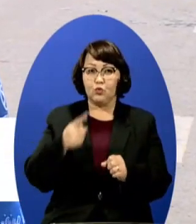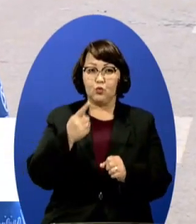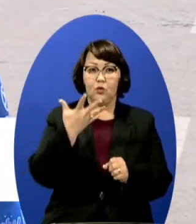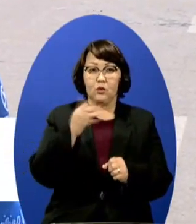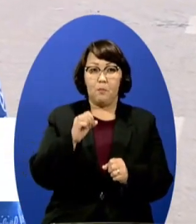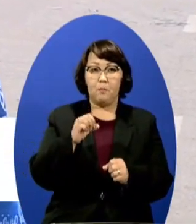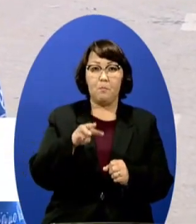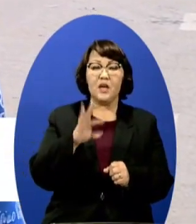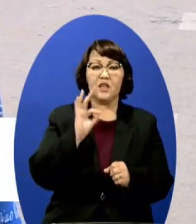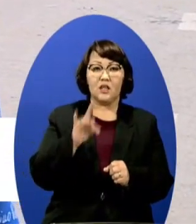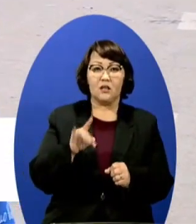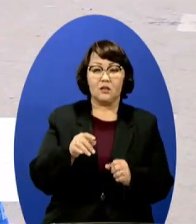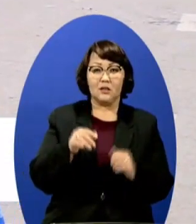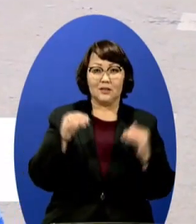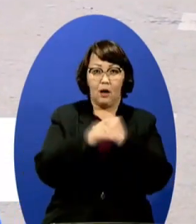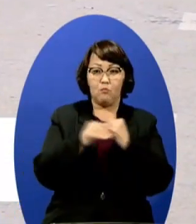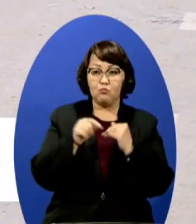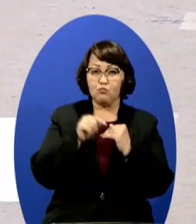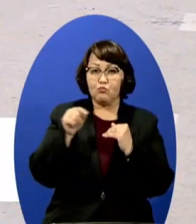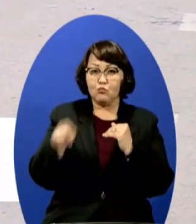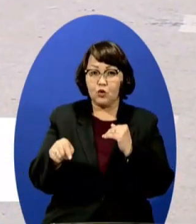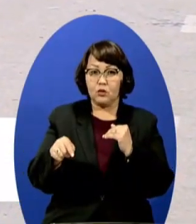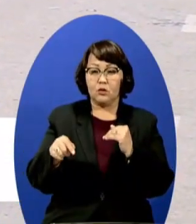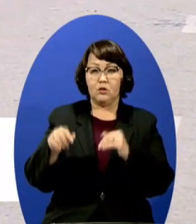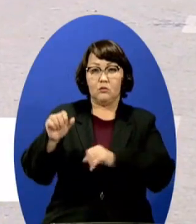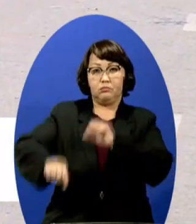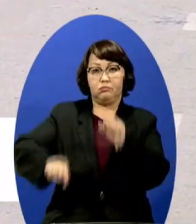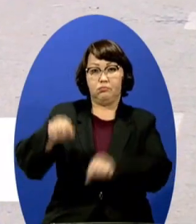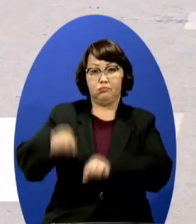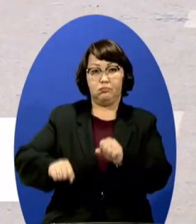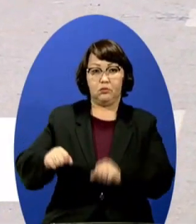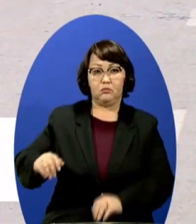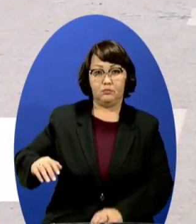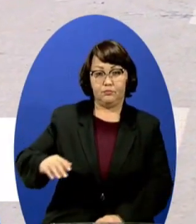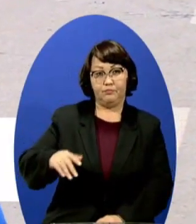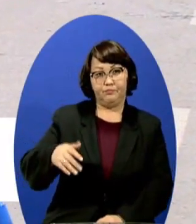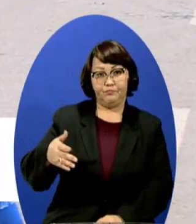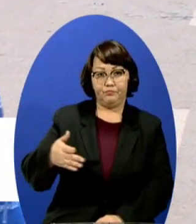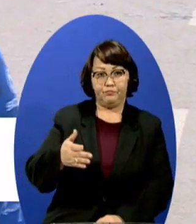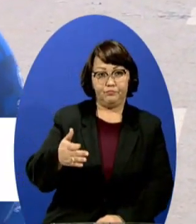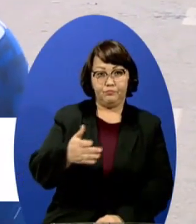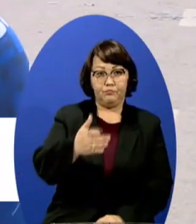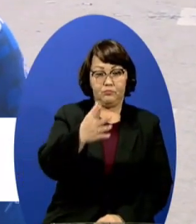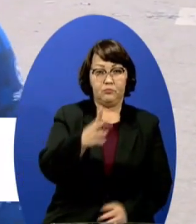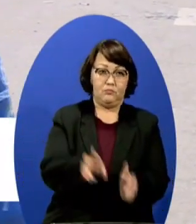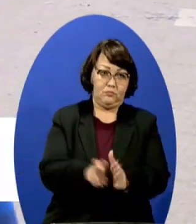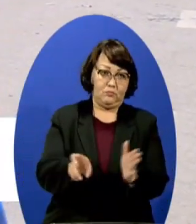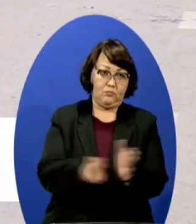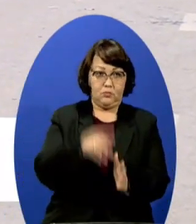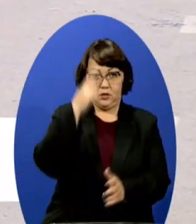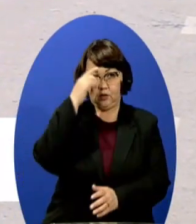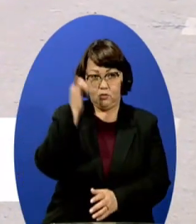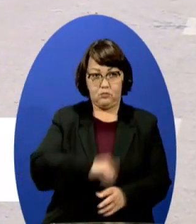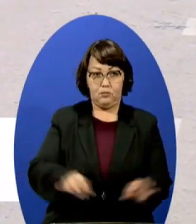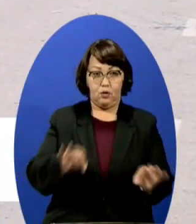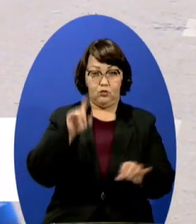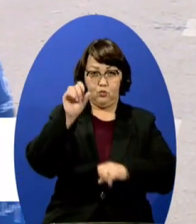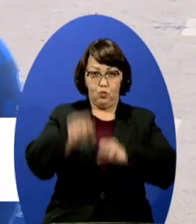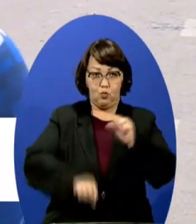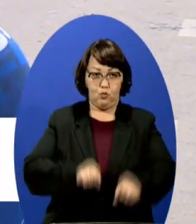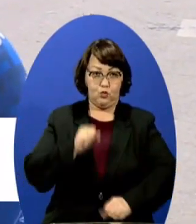м хэртэ ингээд замын хажуудалт байдаг тийм замуудтай. Тэгээ манай Монголд бол ерөөсөө хараахан тийм замууд баригтаагүй. Одооноос л дугуй спорт гэдгийг